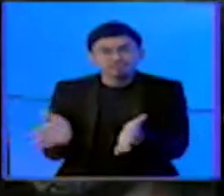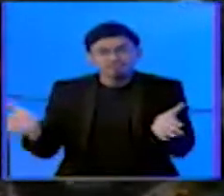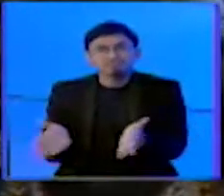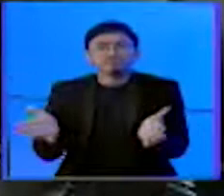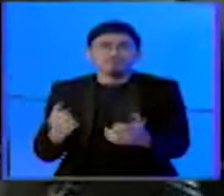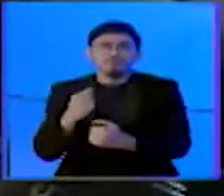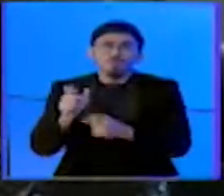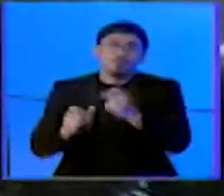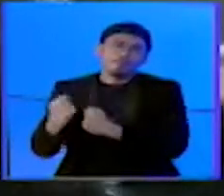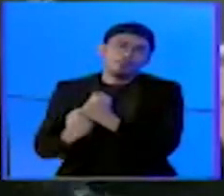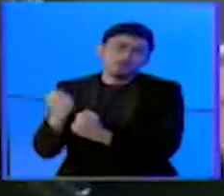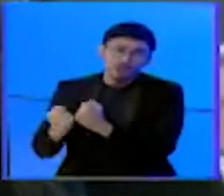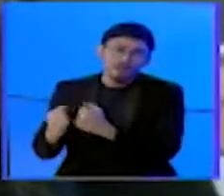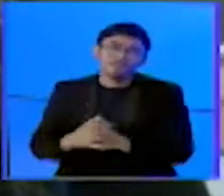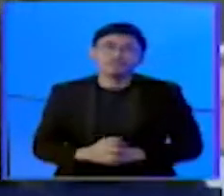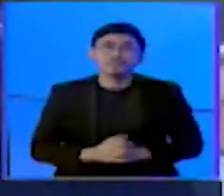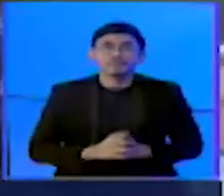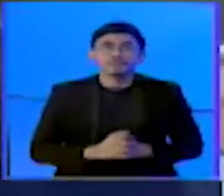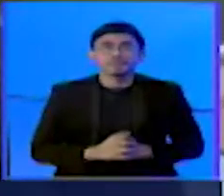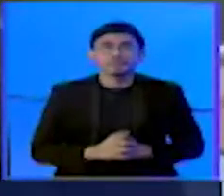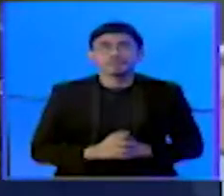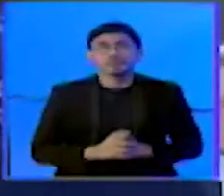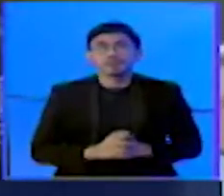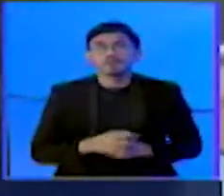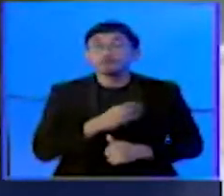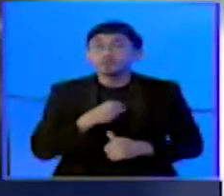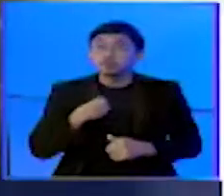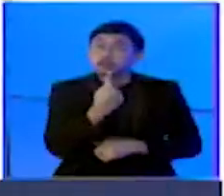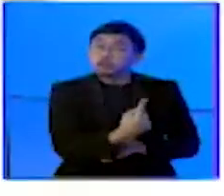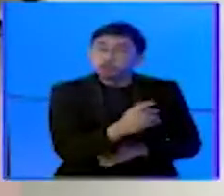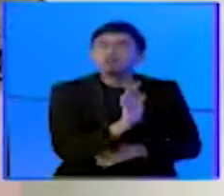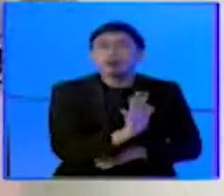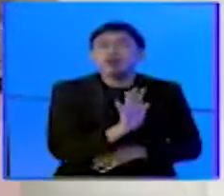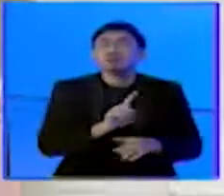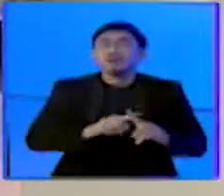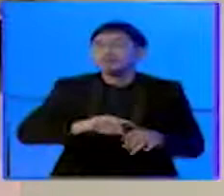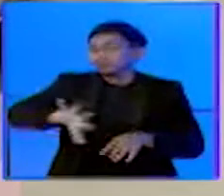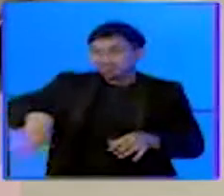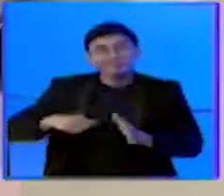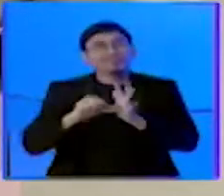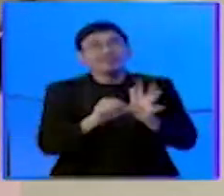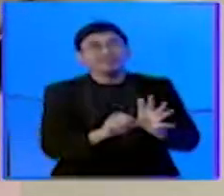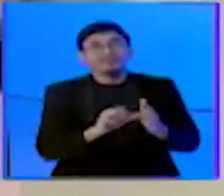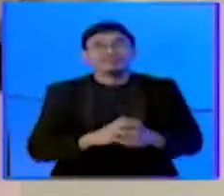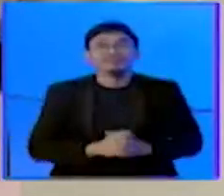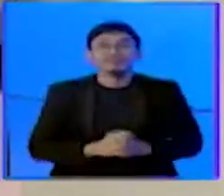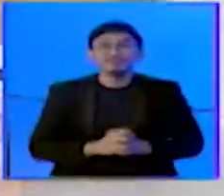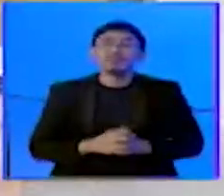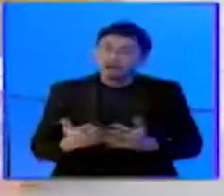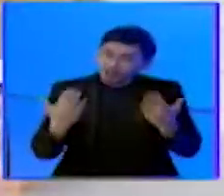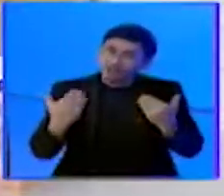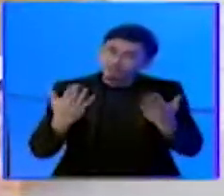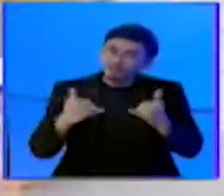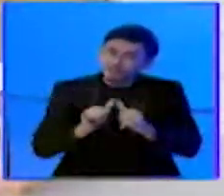tugasnya. Mereka tidak sendiri, tapi kita ada dan semua mendukung mereka. Mari bersama MNC Peduli kita